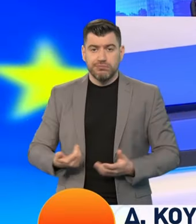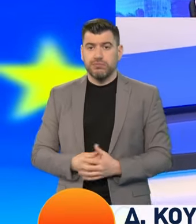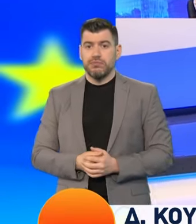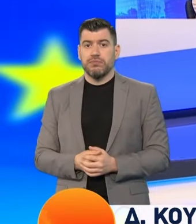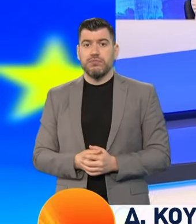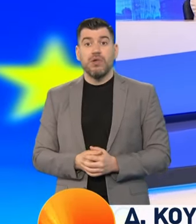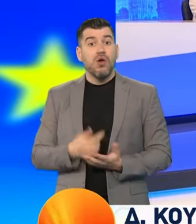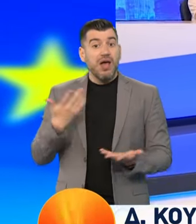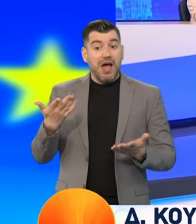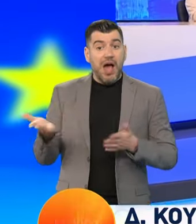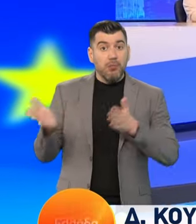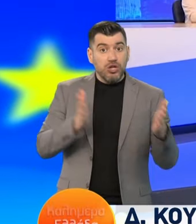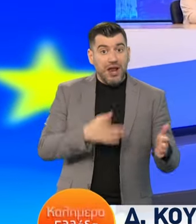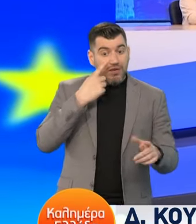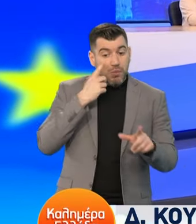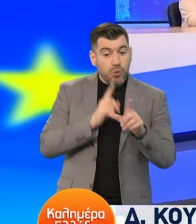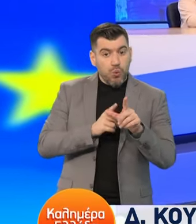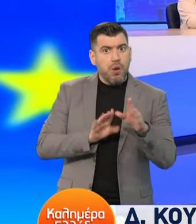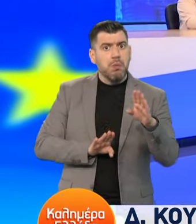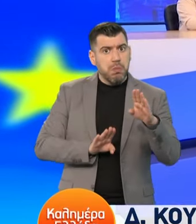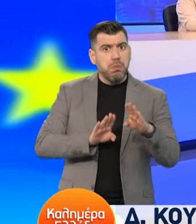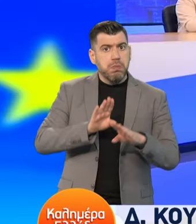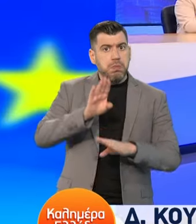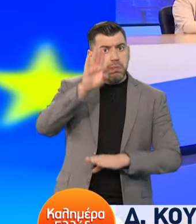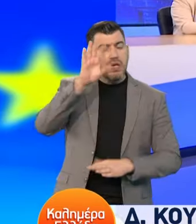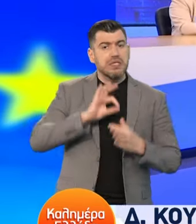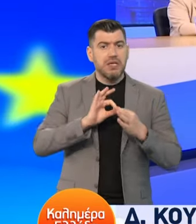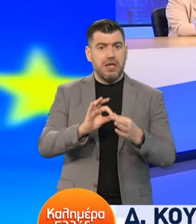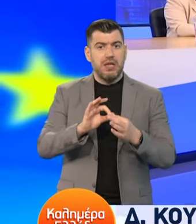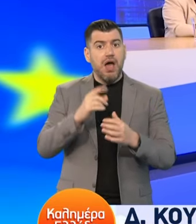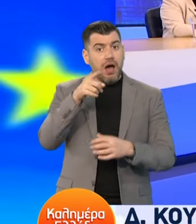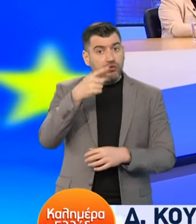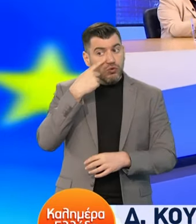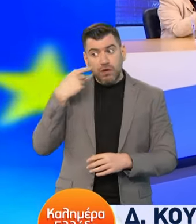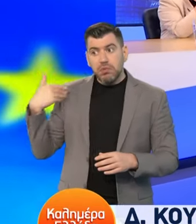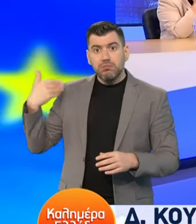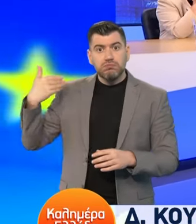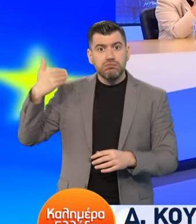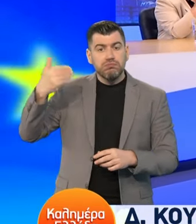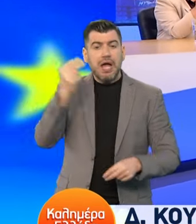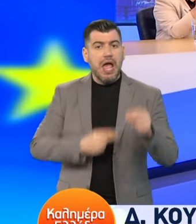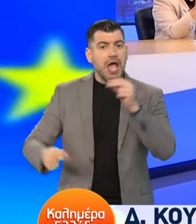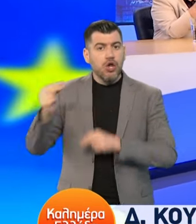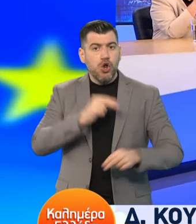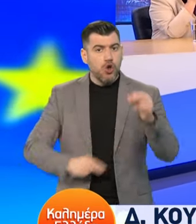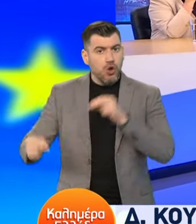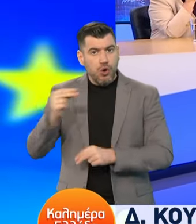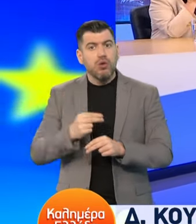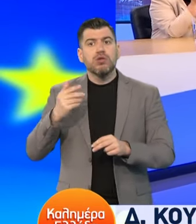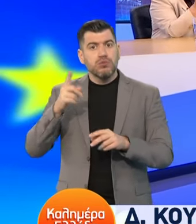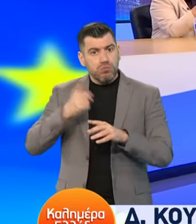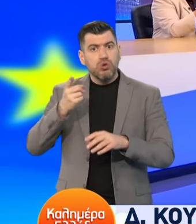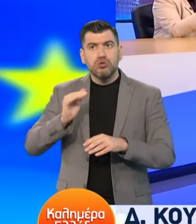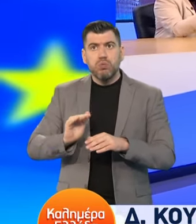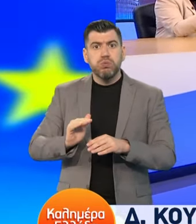του Κομμουνιστικού Κόμματος Ελλάδας. Αυτό το βλέπουμε σε όλες τις εκλογικές αναμετρήσεις και σε σχέση με τις προηγούμενες εκλογές και